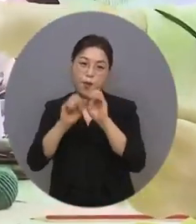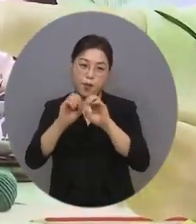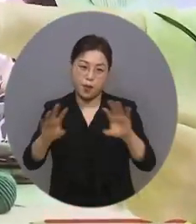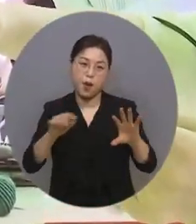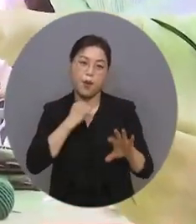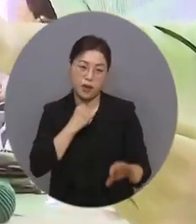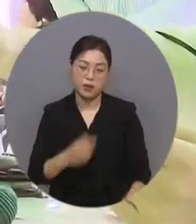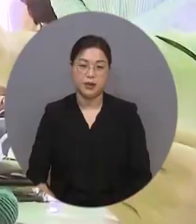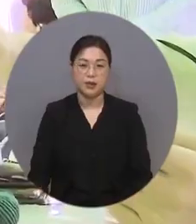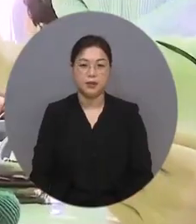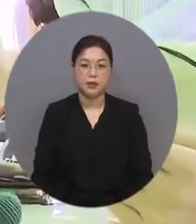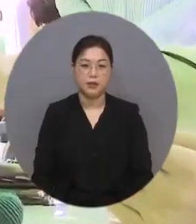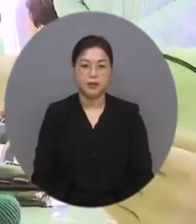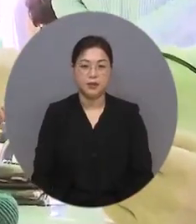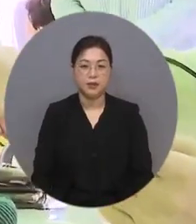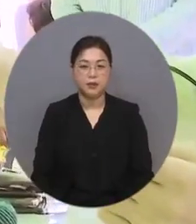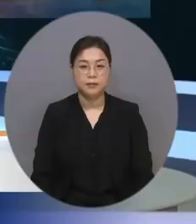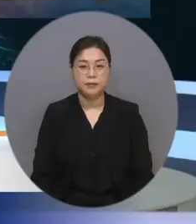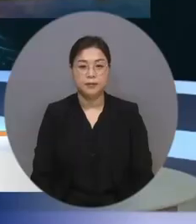전북방송 장유진입니다.